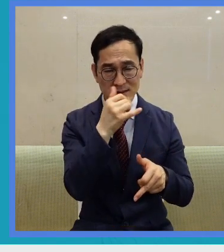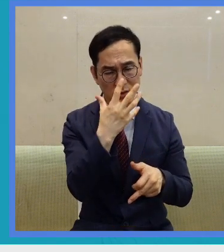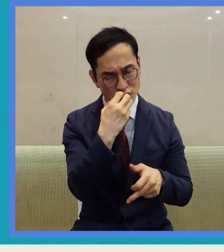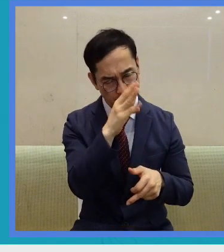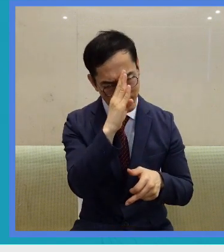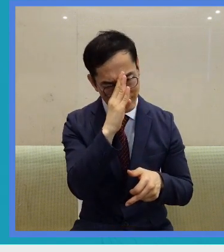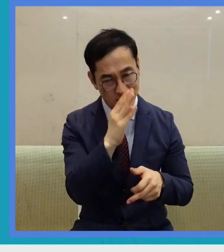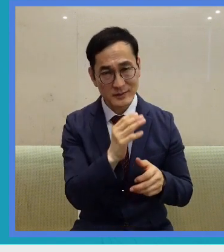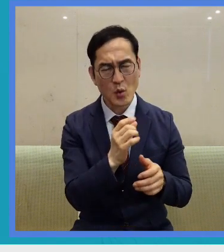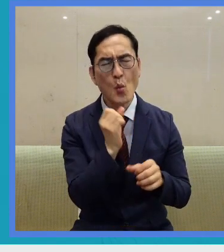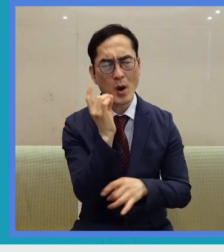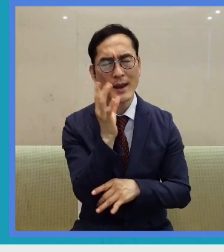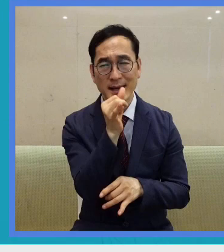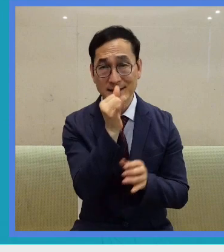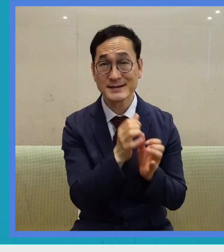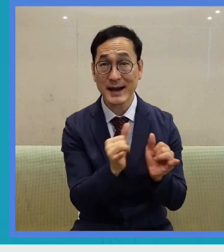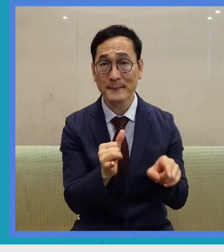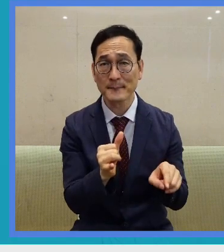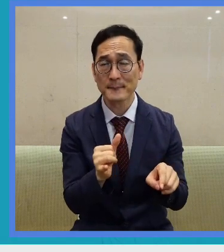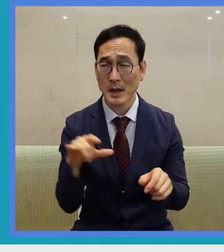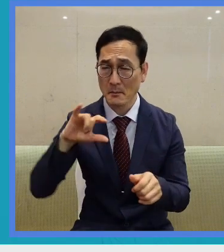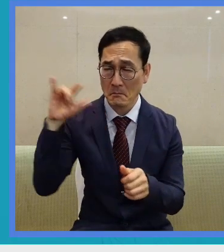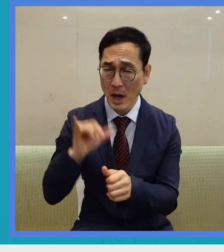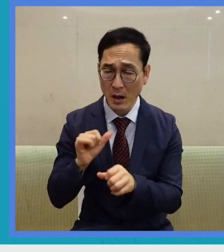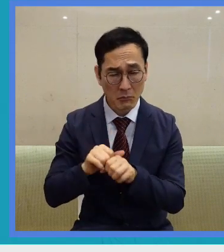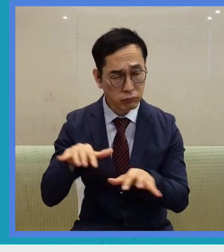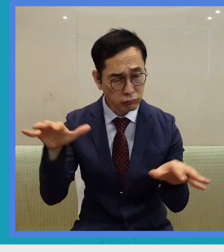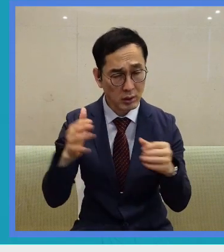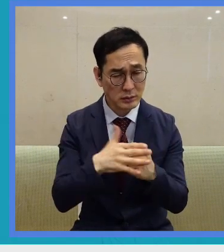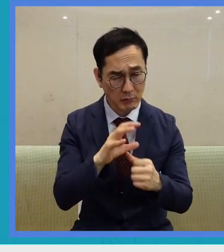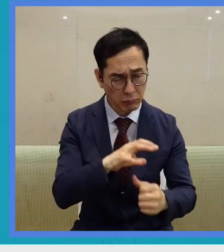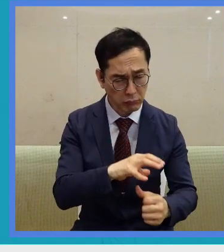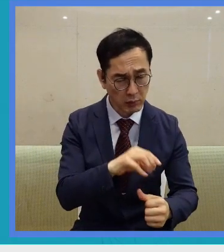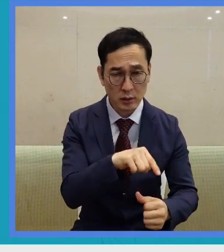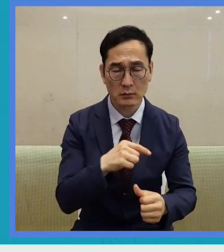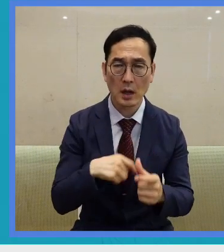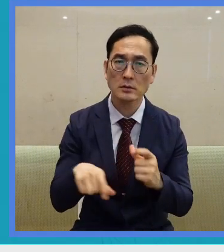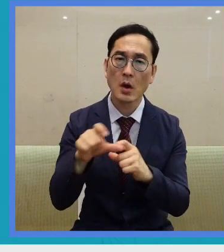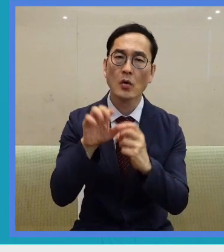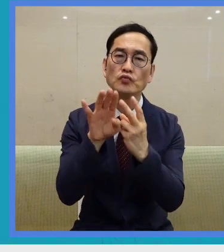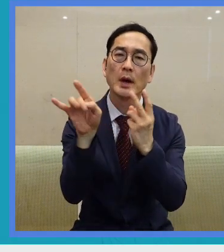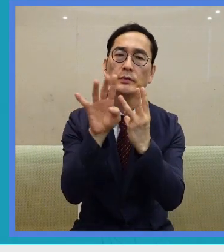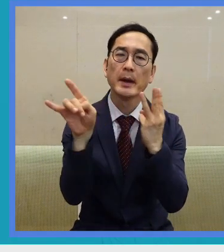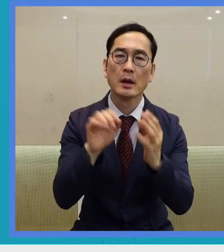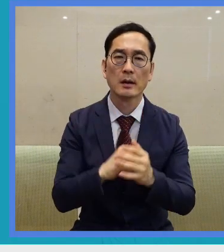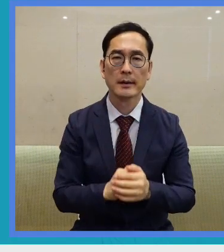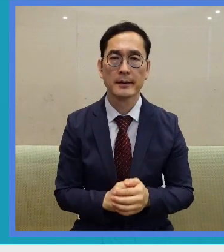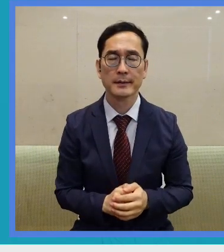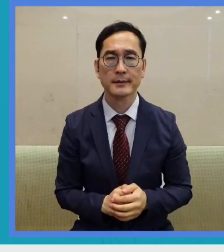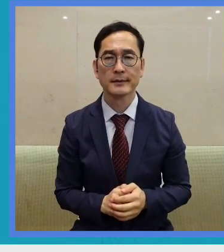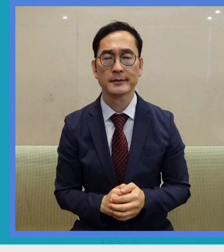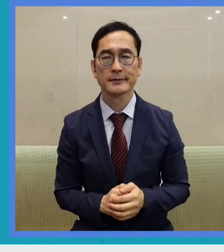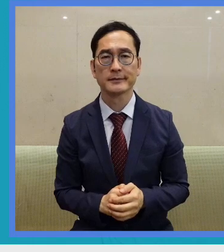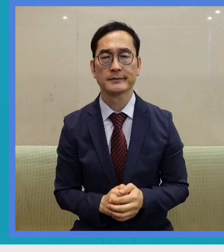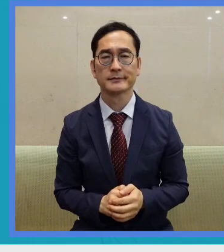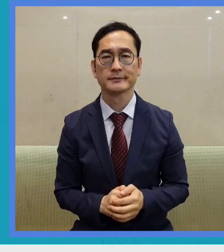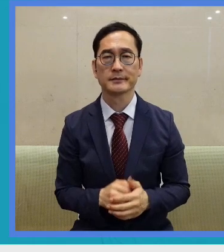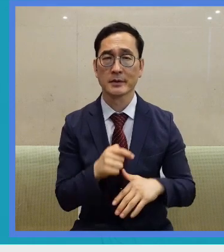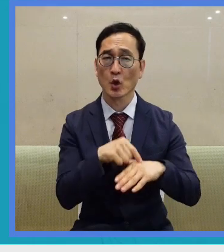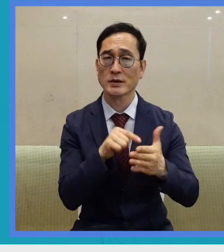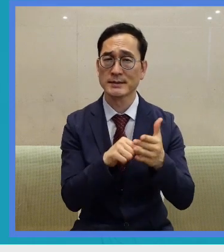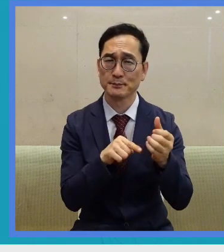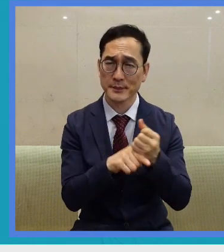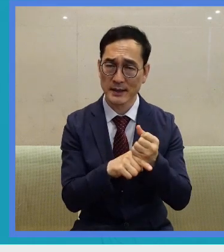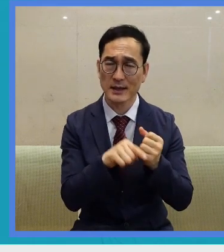있었던 그런 문제가 있었던 대상자들은 더 높은 빈도로 이런 수면 이상과 고립감을 보고를 했고요. 또한 이런 심리적